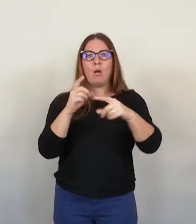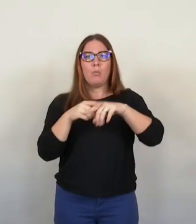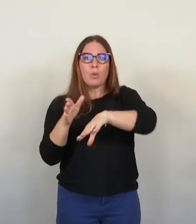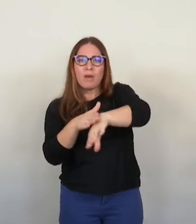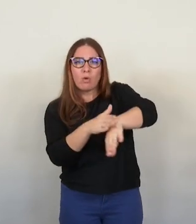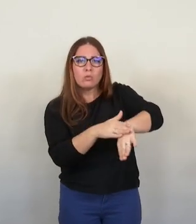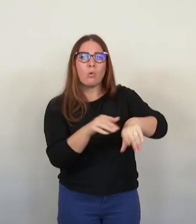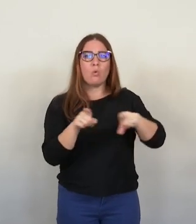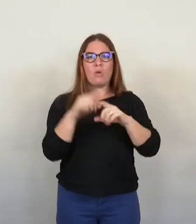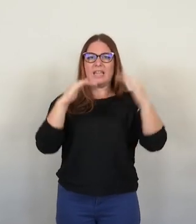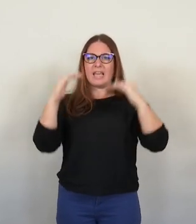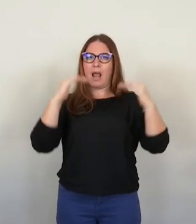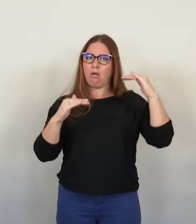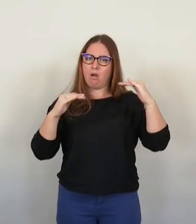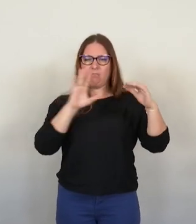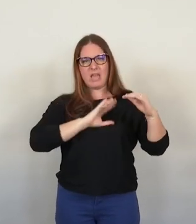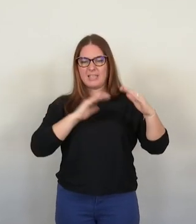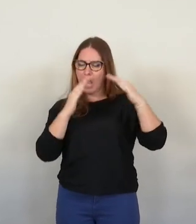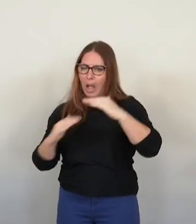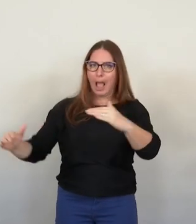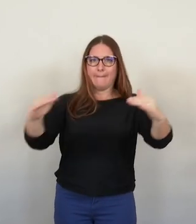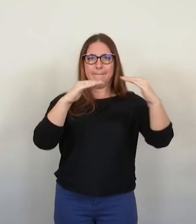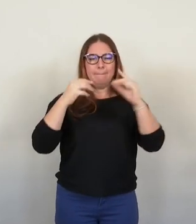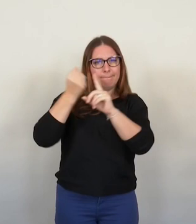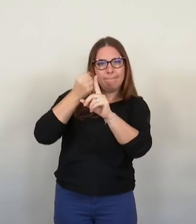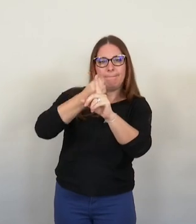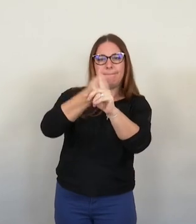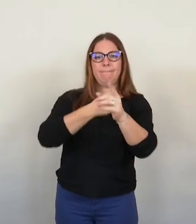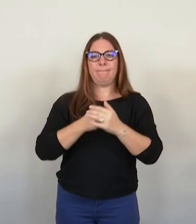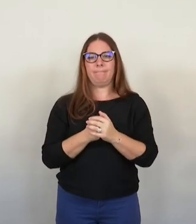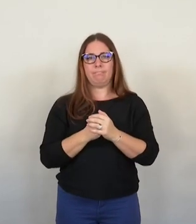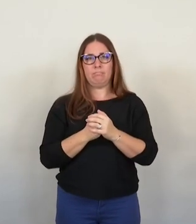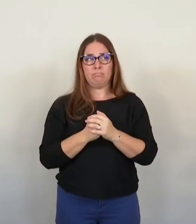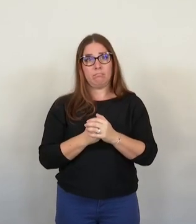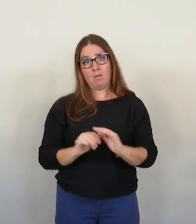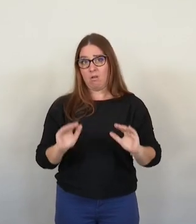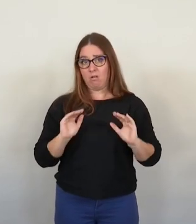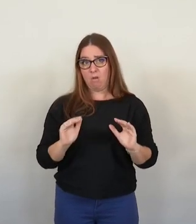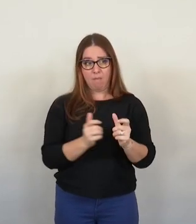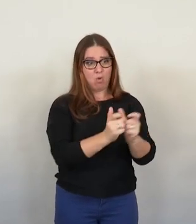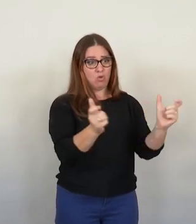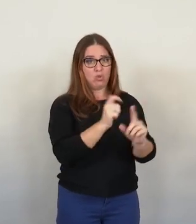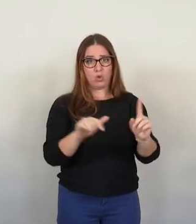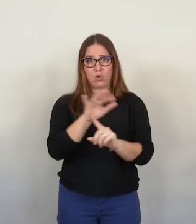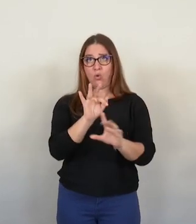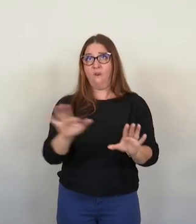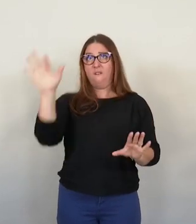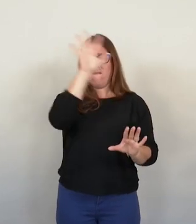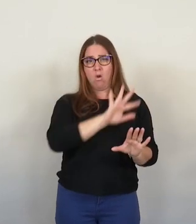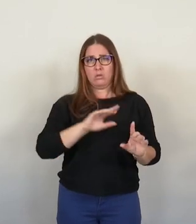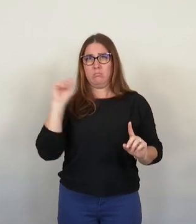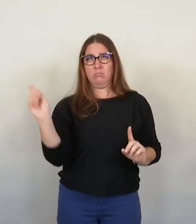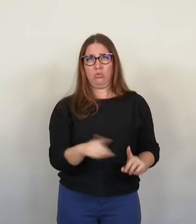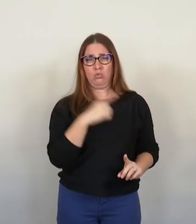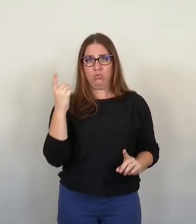réduction des inégalités autant vous dire que dans quasiment tous les centres sociaux en France leur vocation